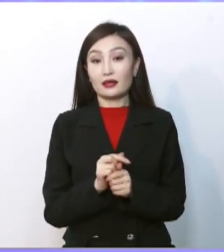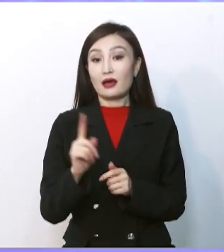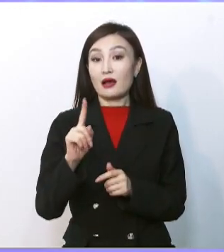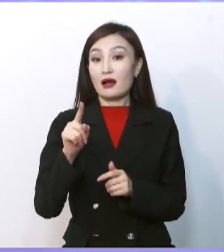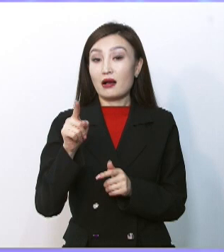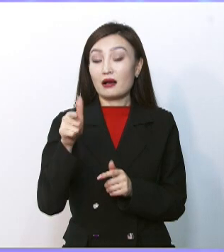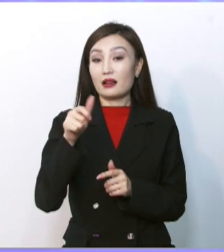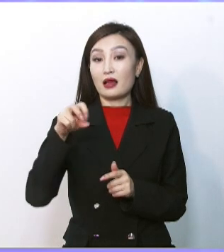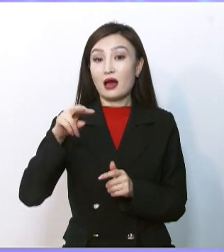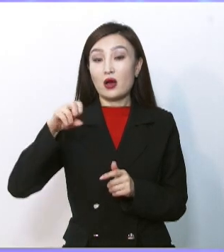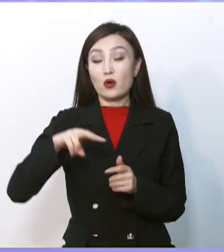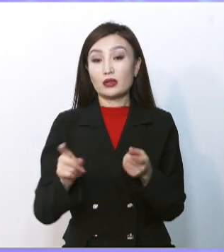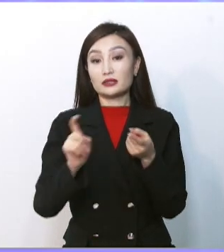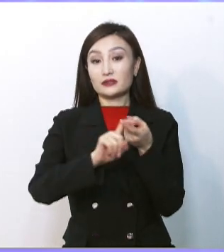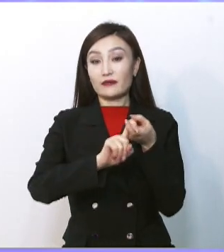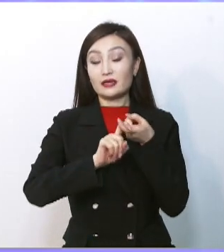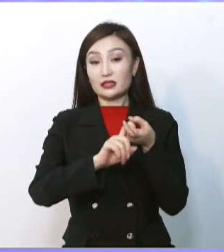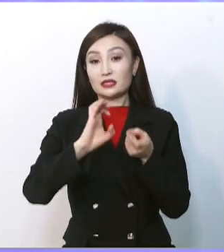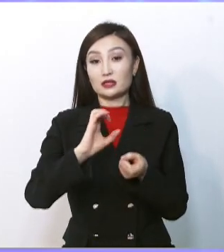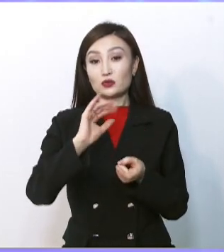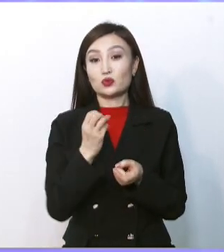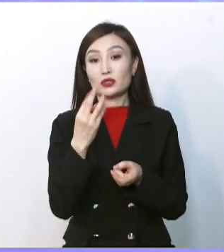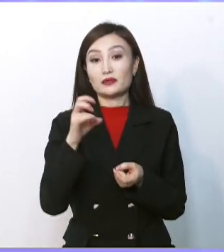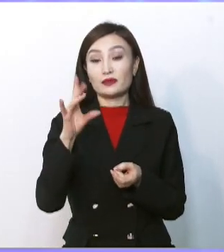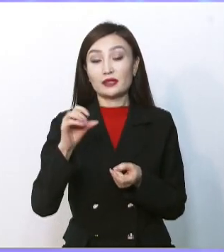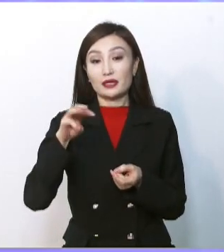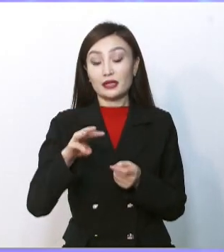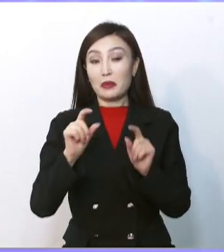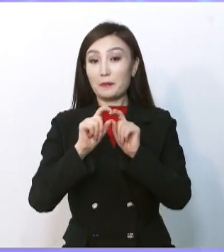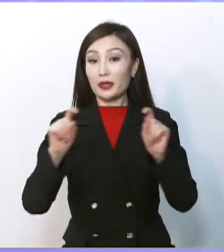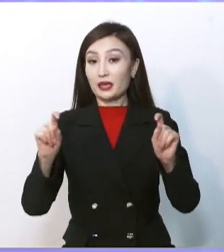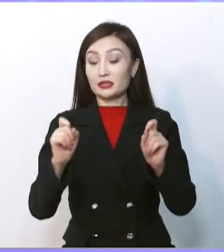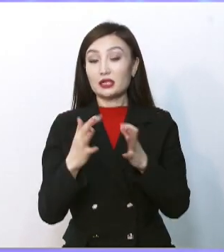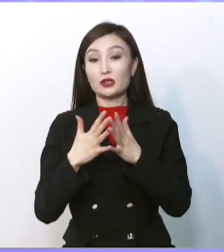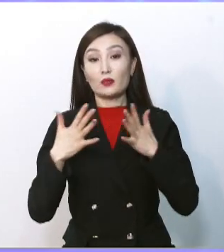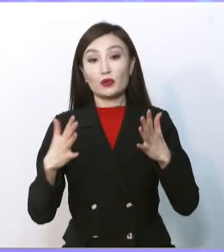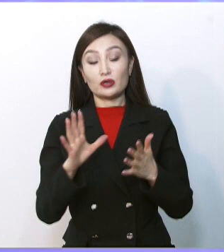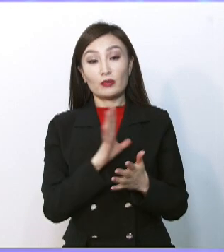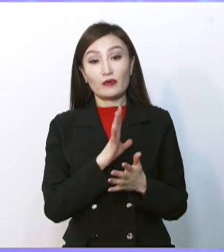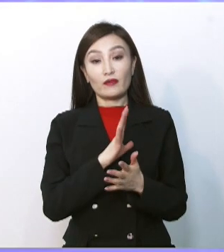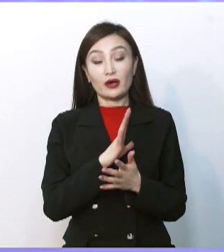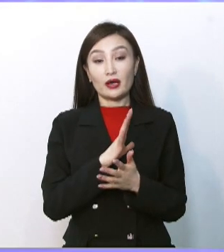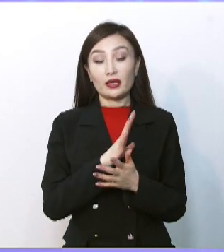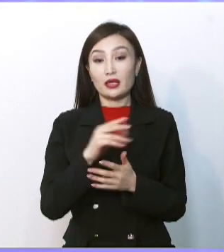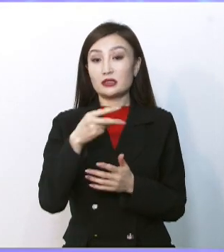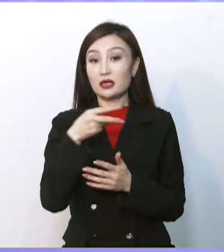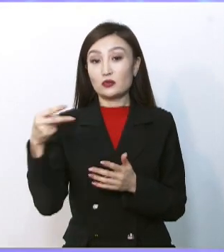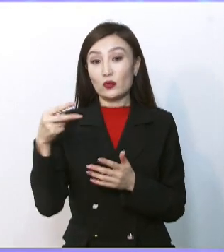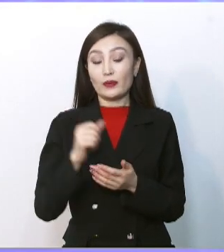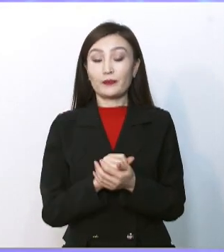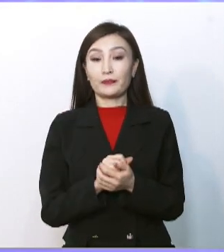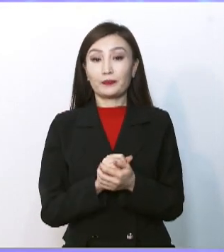сделать?». Глагол связан с существительным. В предложении чаще всего глагол является сказуемым.